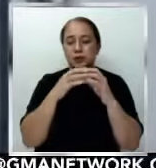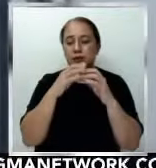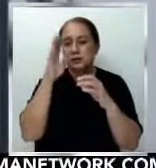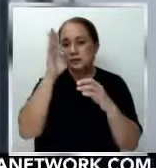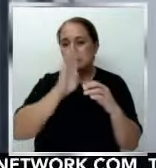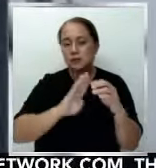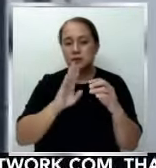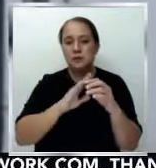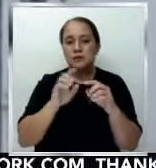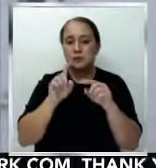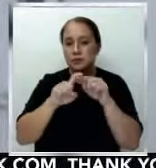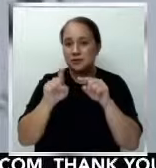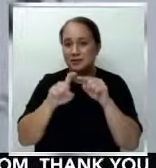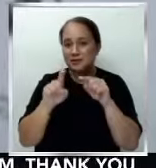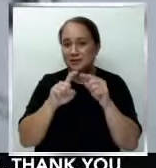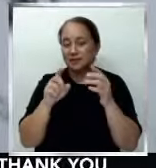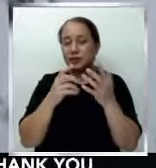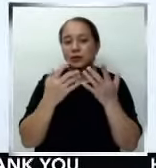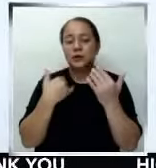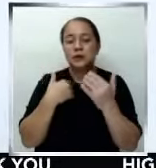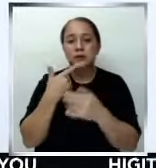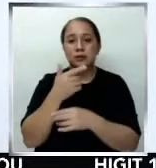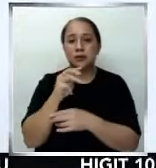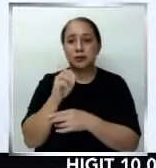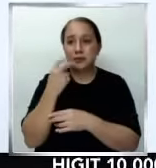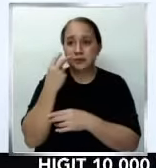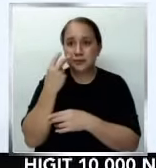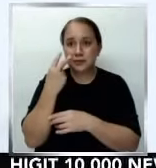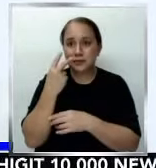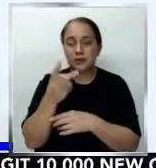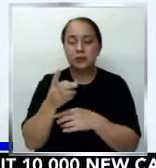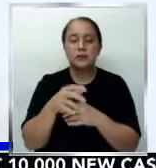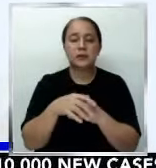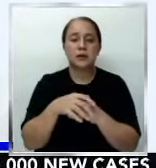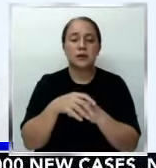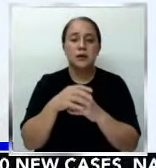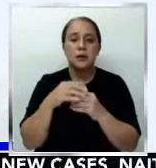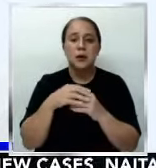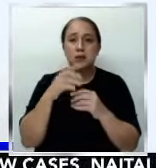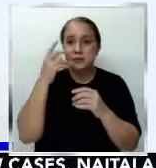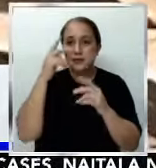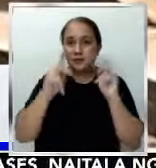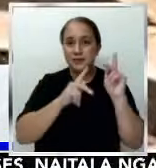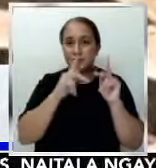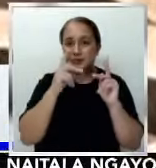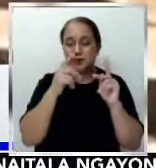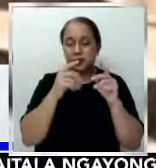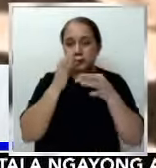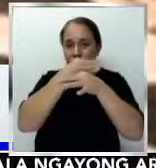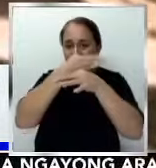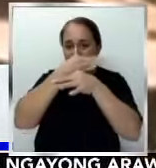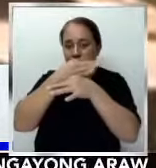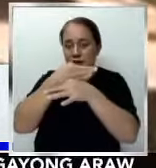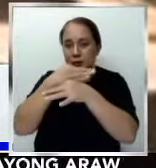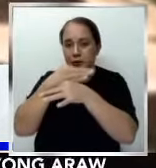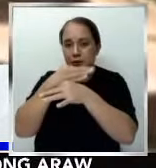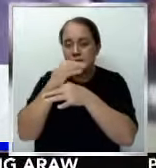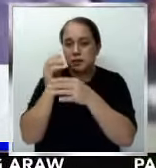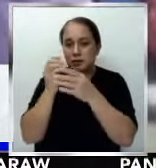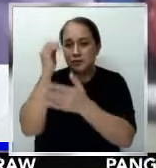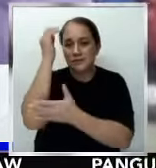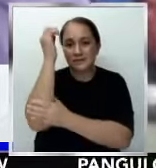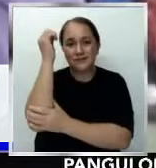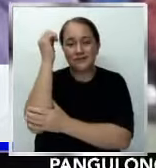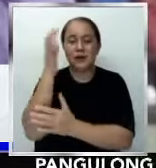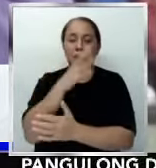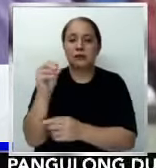syudad. Naabutan ng GMA Regional TV News Team ang mga linemen na ito habang inaayos ang poste at kable kahit malakas na